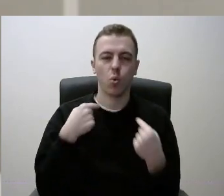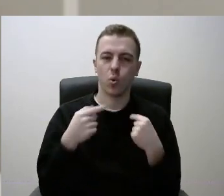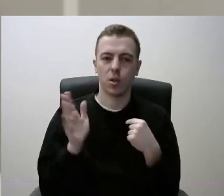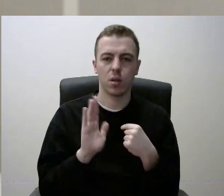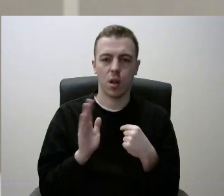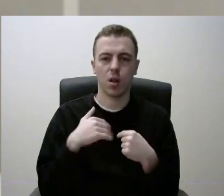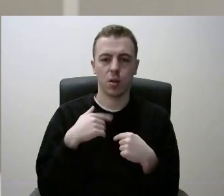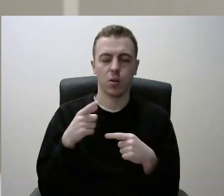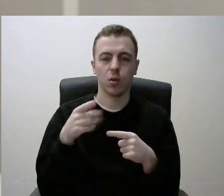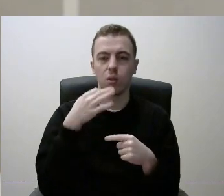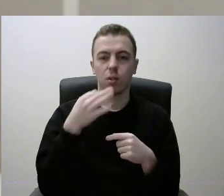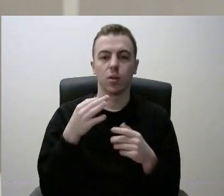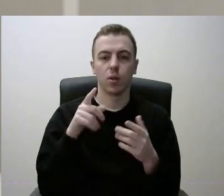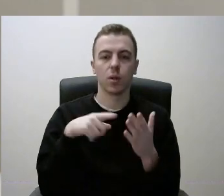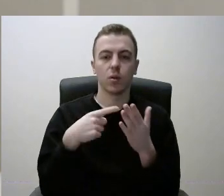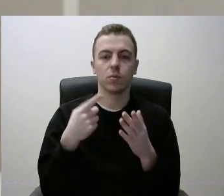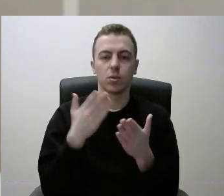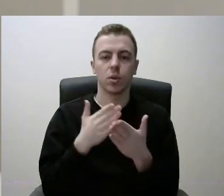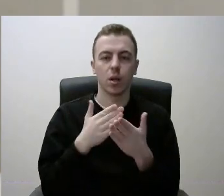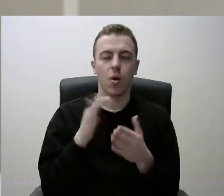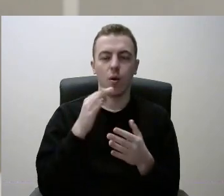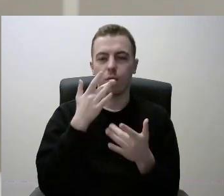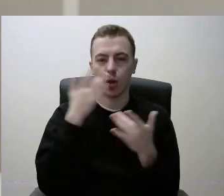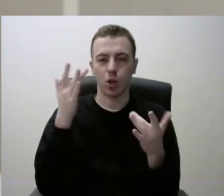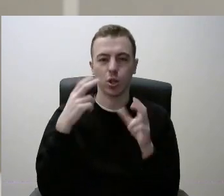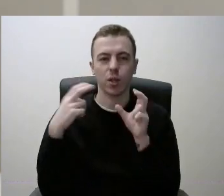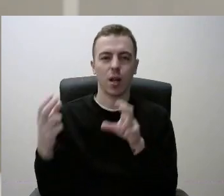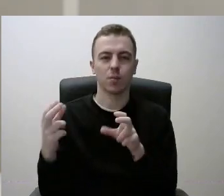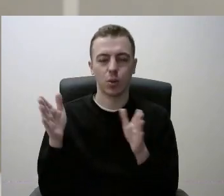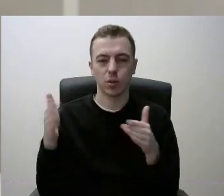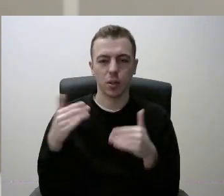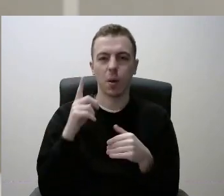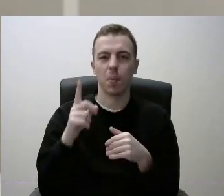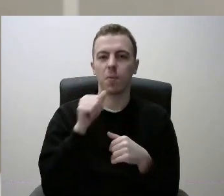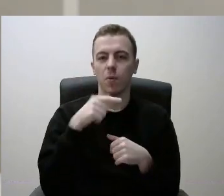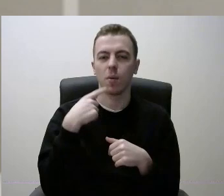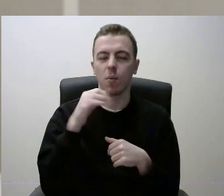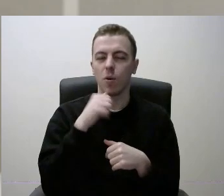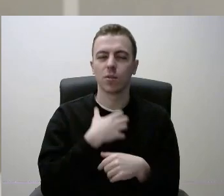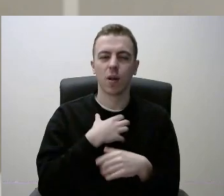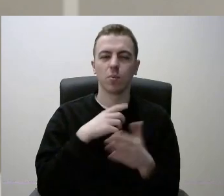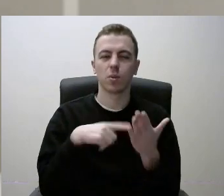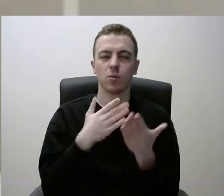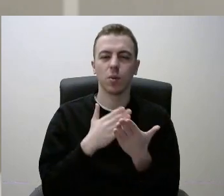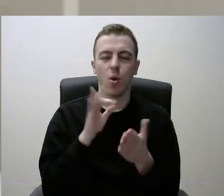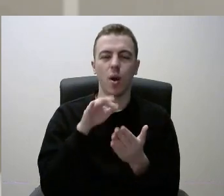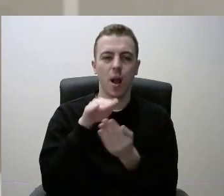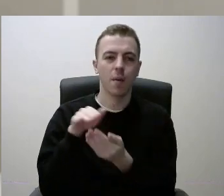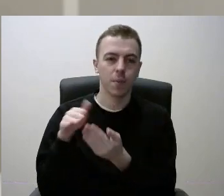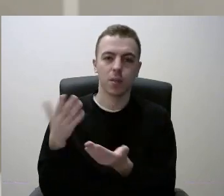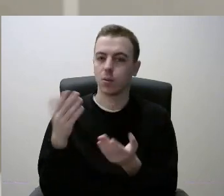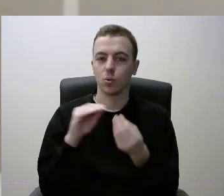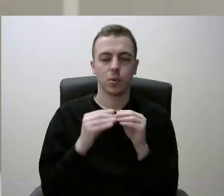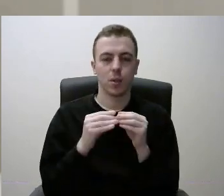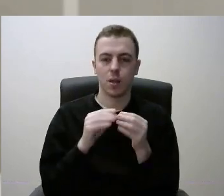jūs įvardinti klausimai ypatingai, kad liečia viešai transportą, tai yra sistema, bet kalbant apie tokius aktualius klausimus kaip kapinės, dėja, bet jas turbūt